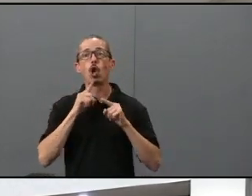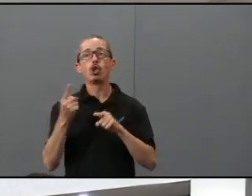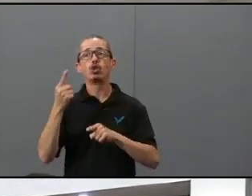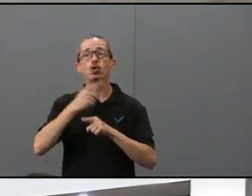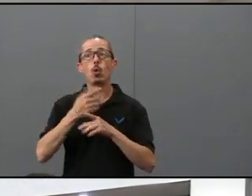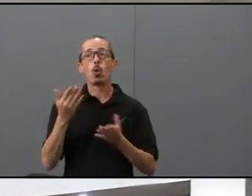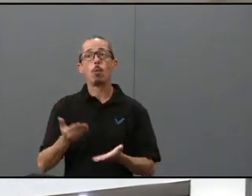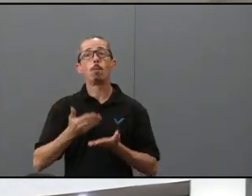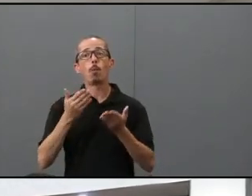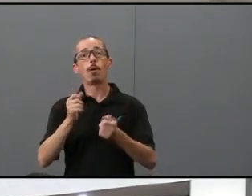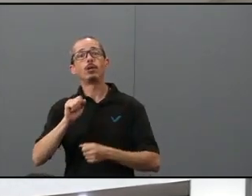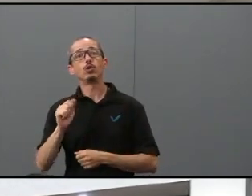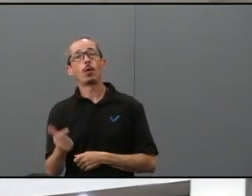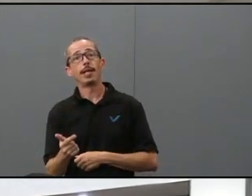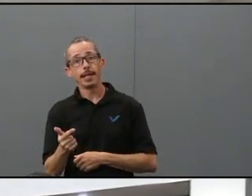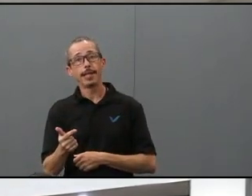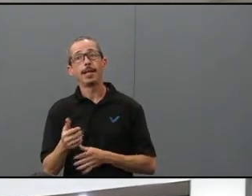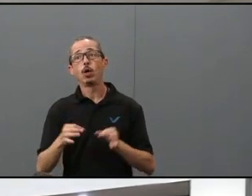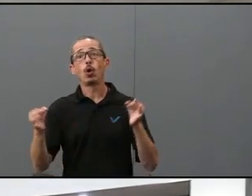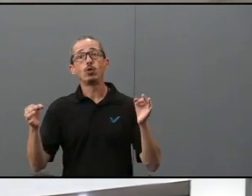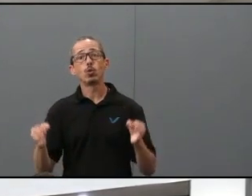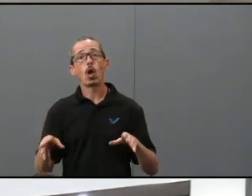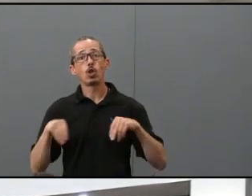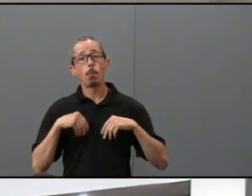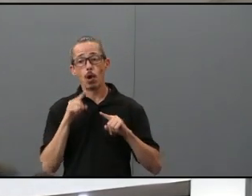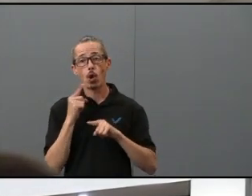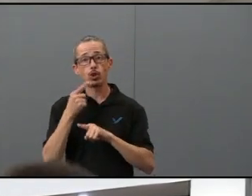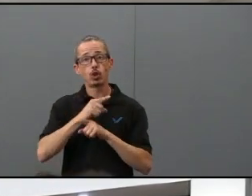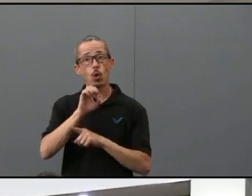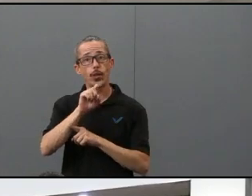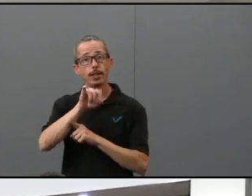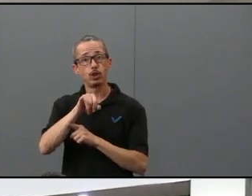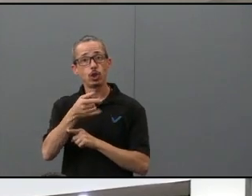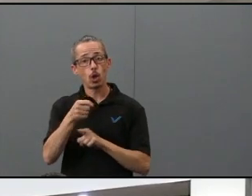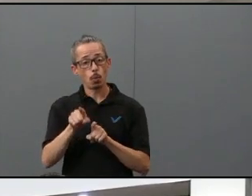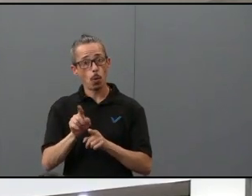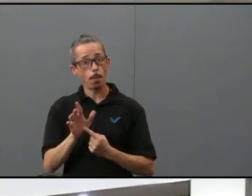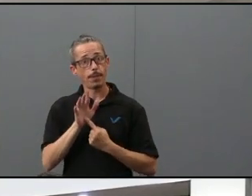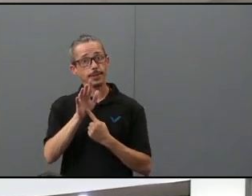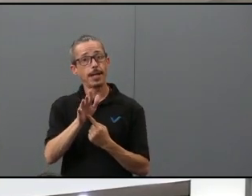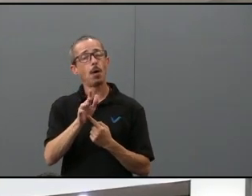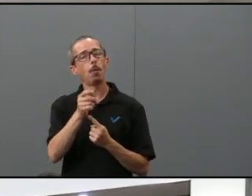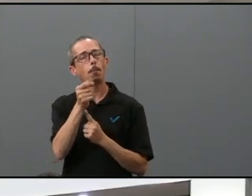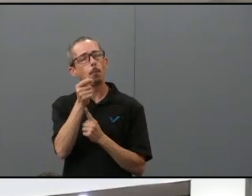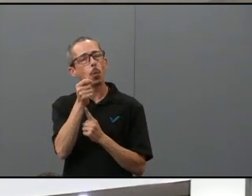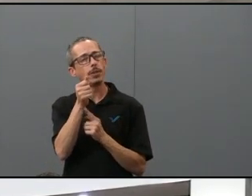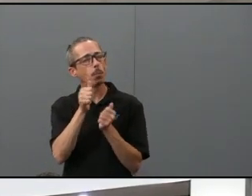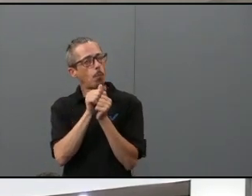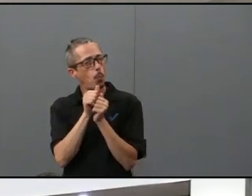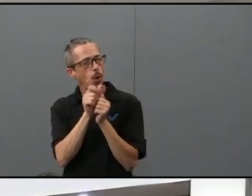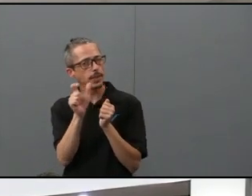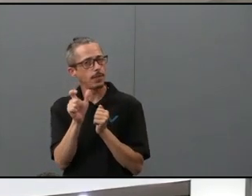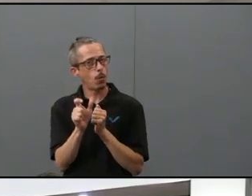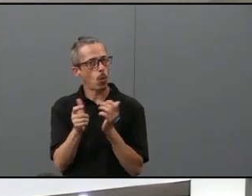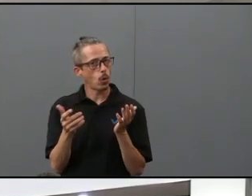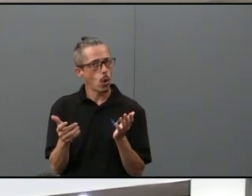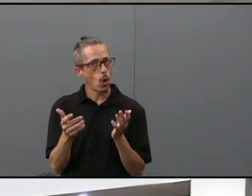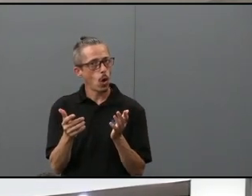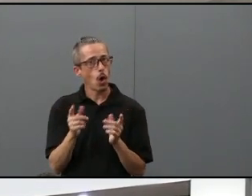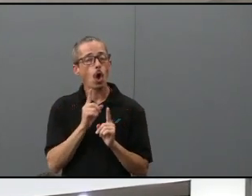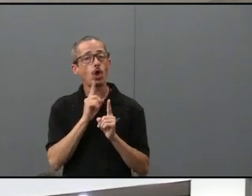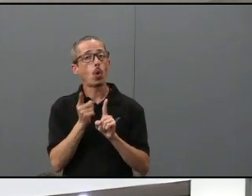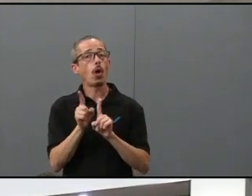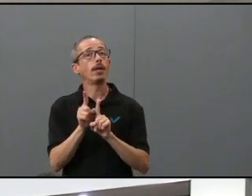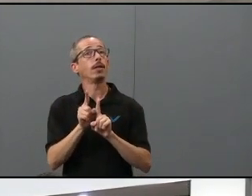alors il serait proposé appuyer et résolu d'adopter l'ordre du jour tel que présenté avec une petite modification soit un ordre